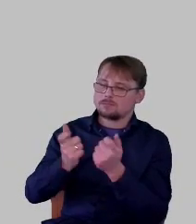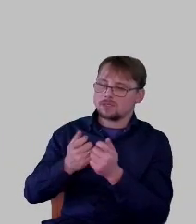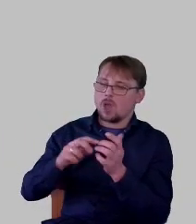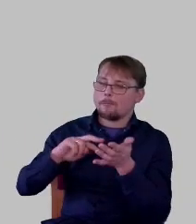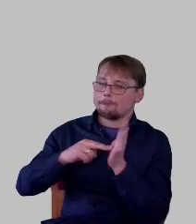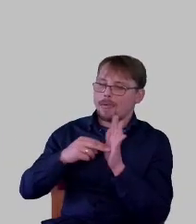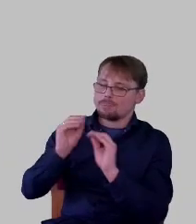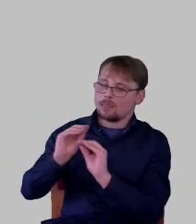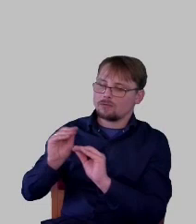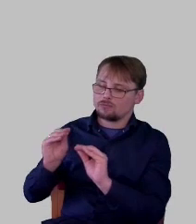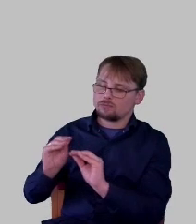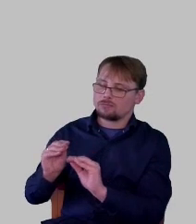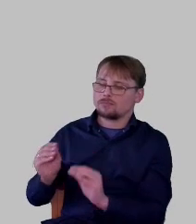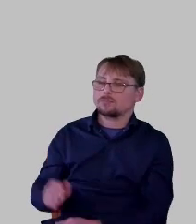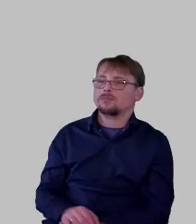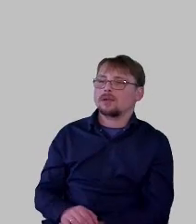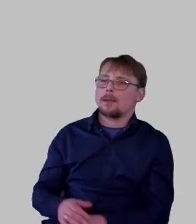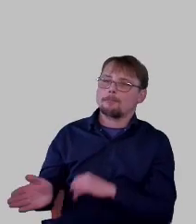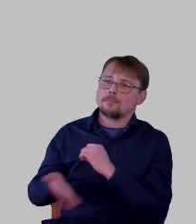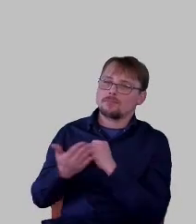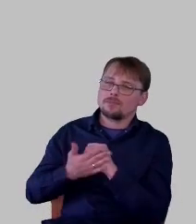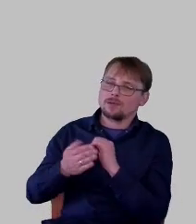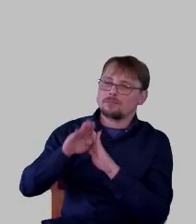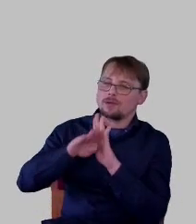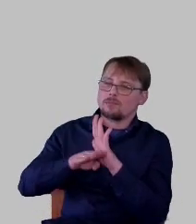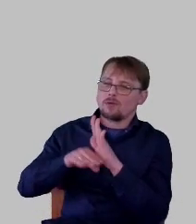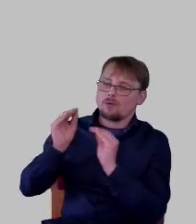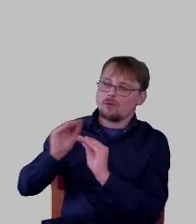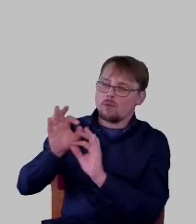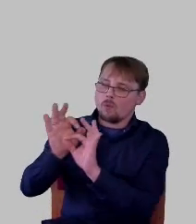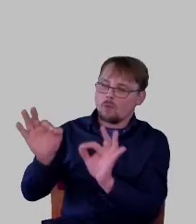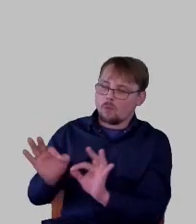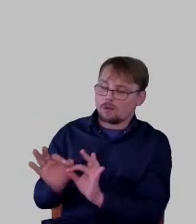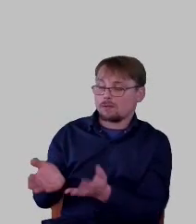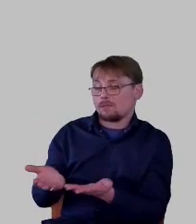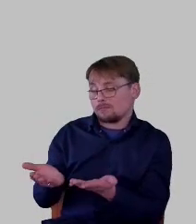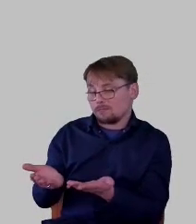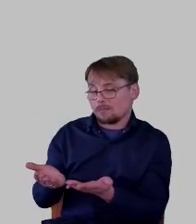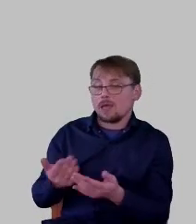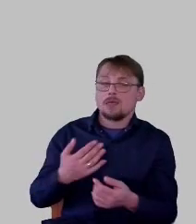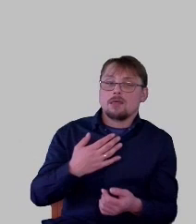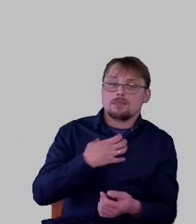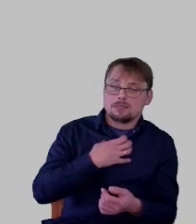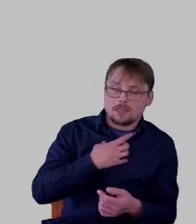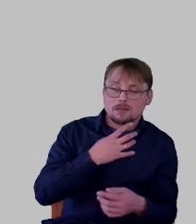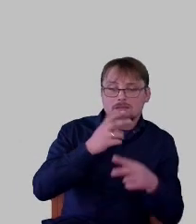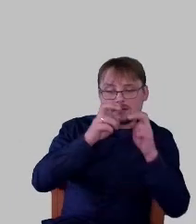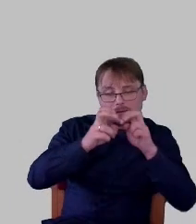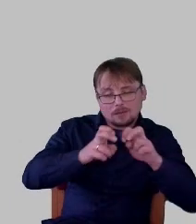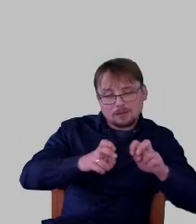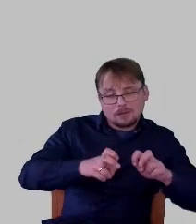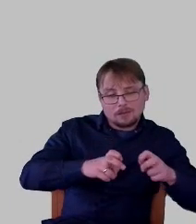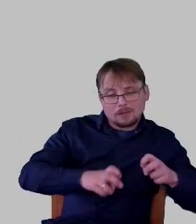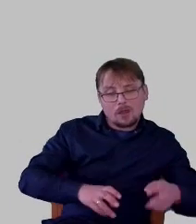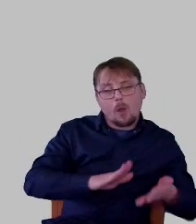wiedzę wymaganą w podstawie programowej kształcenia ogólnego i analizując to, co poradnia